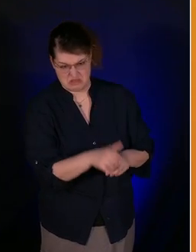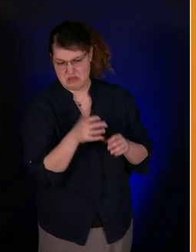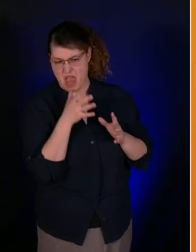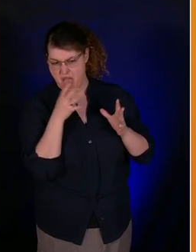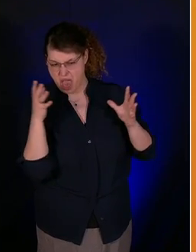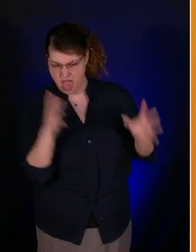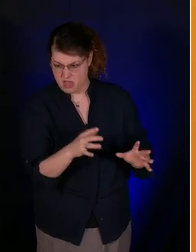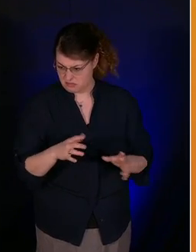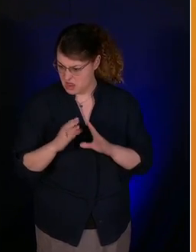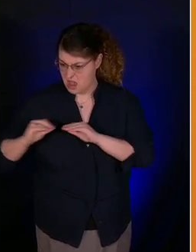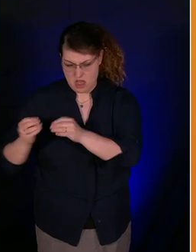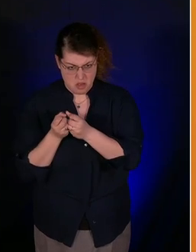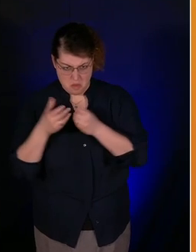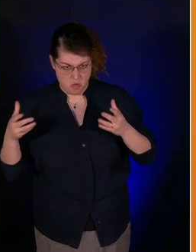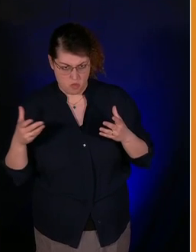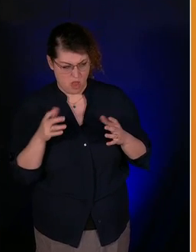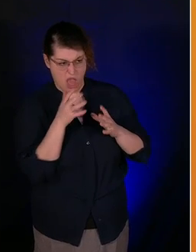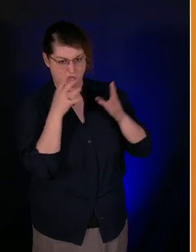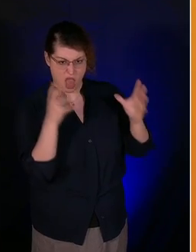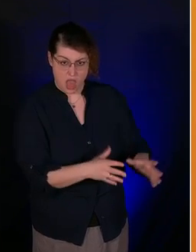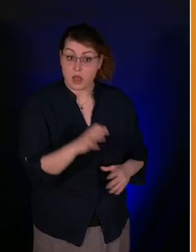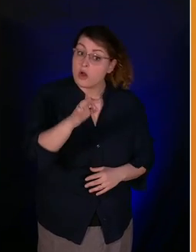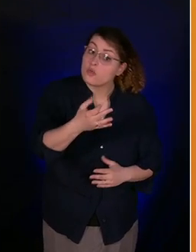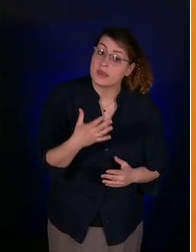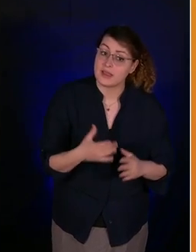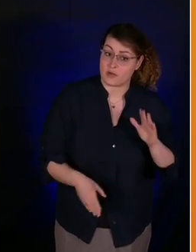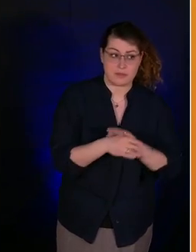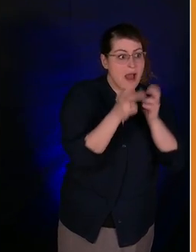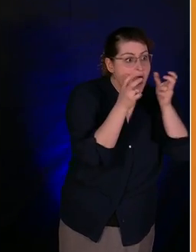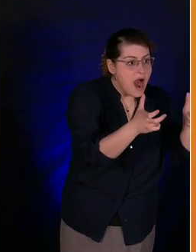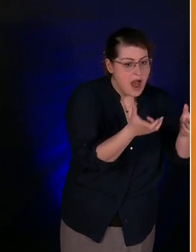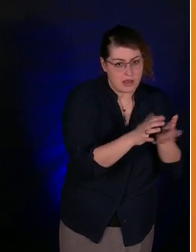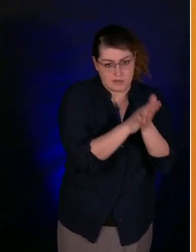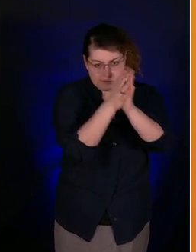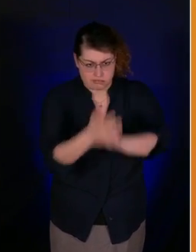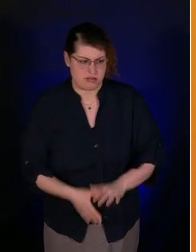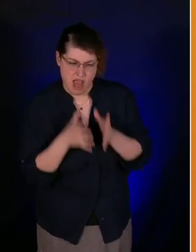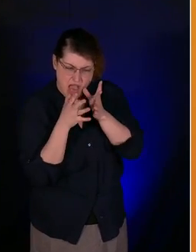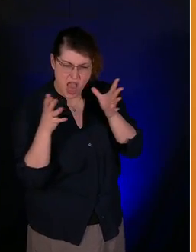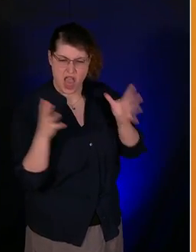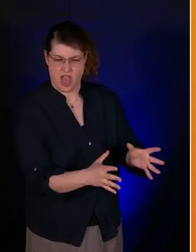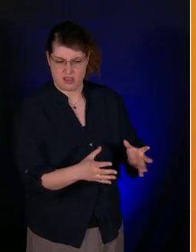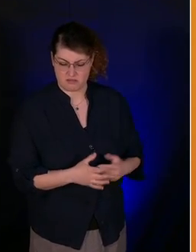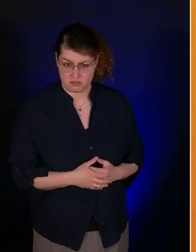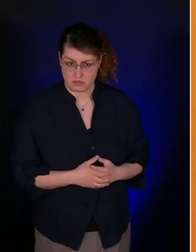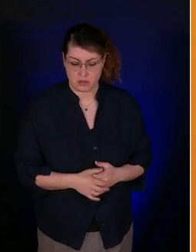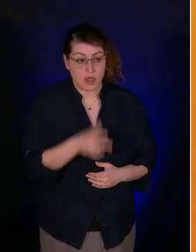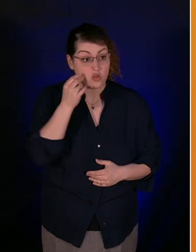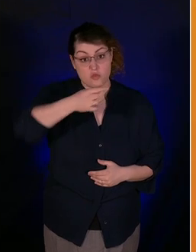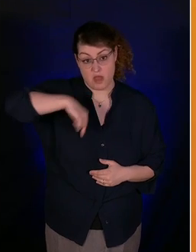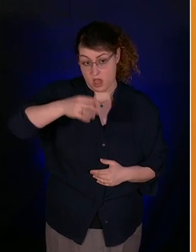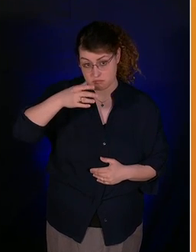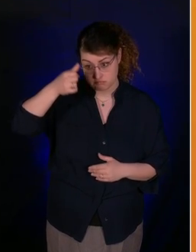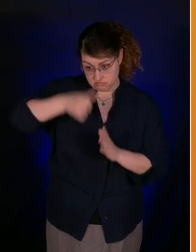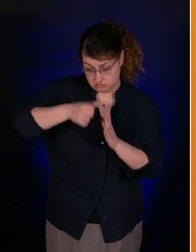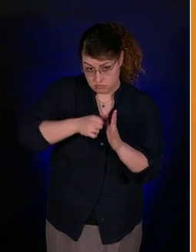par une partie de la population. Oui, nous sommes passés de l'admiration à la détestation en quelques mois. L'humain a la mémoire courte. Ces